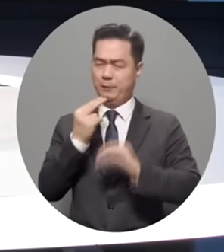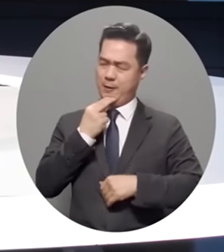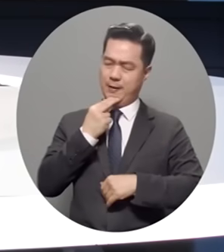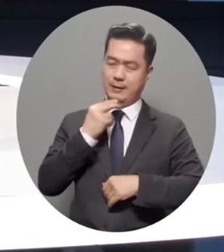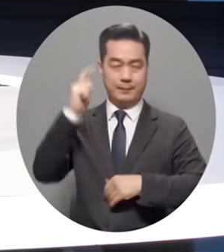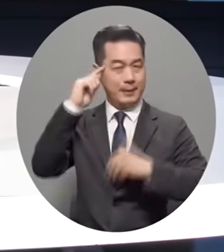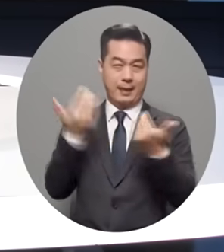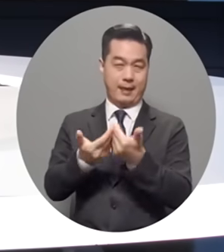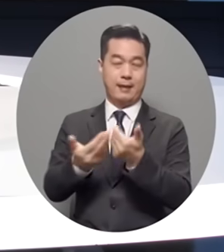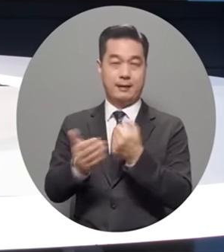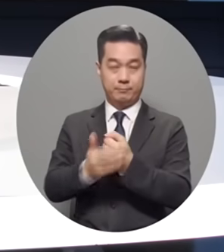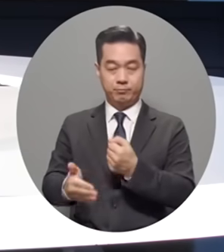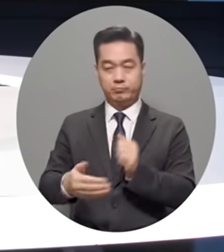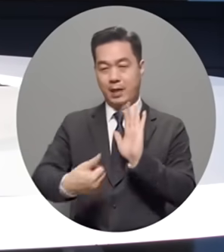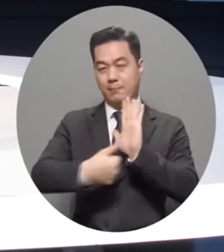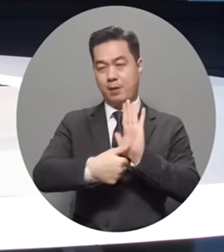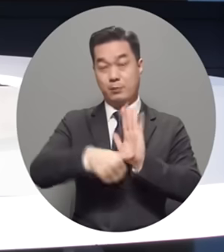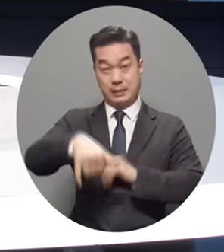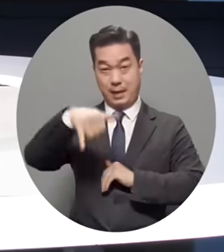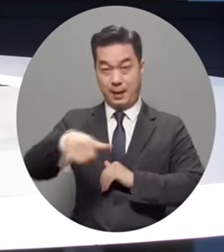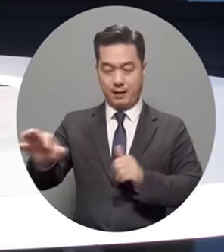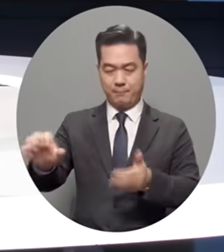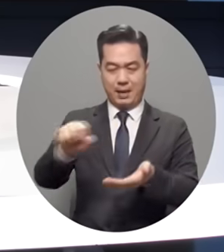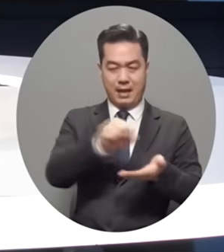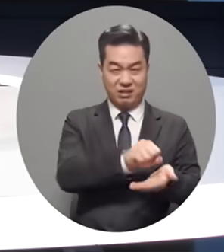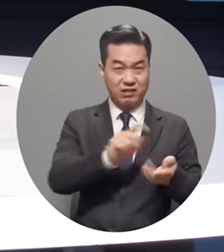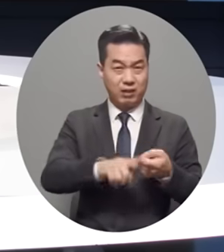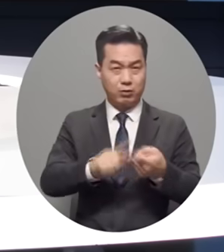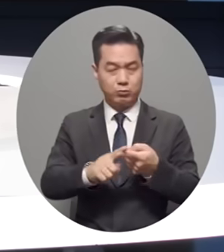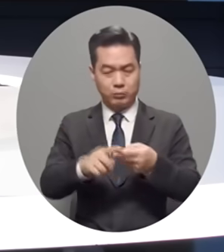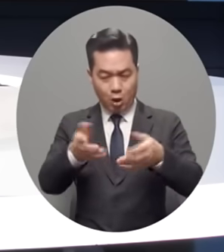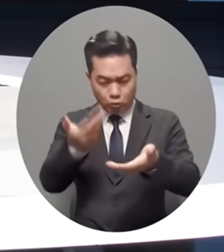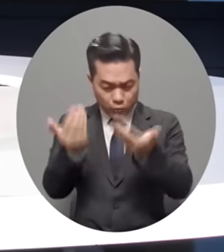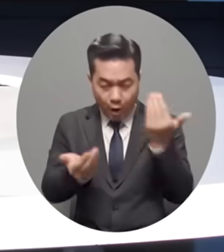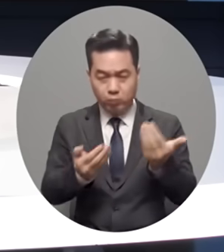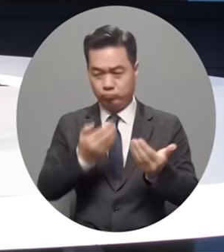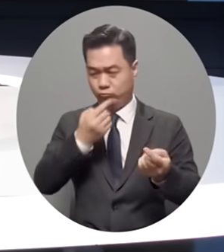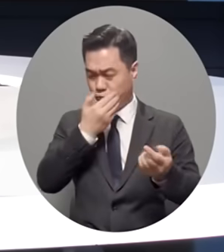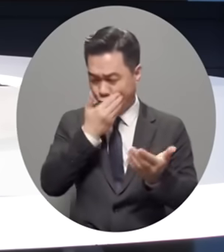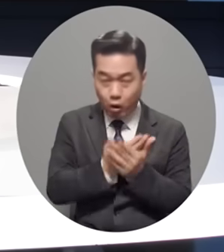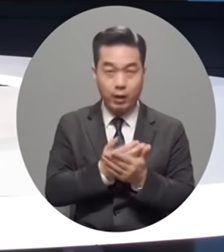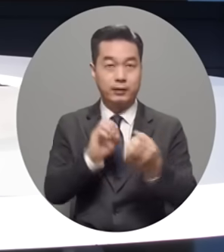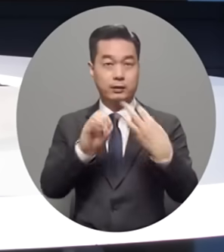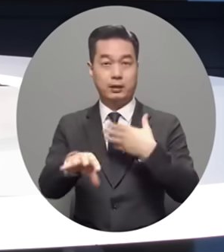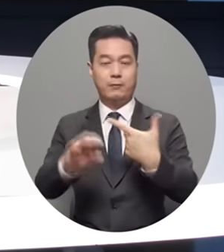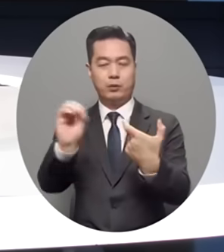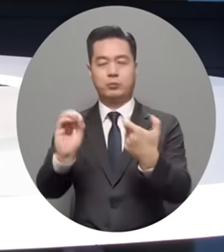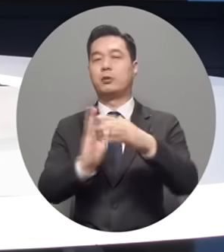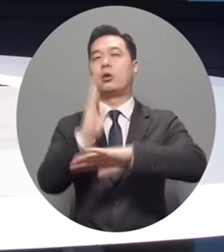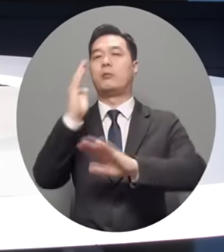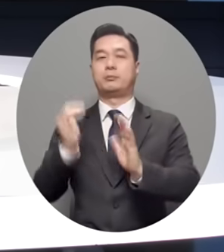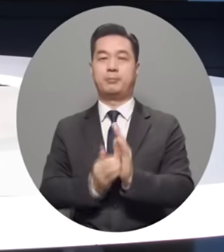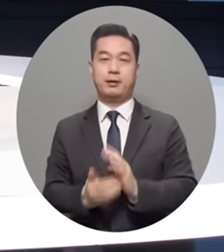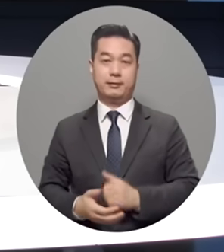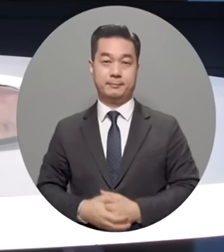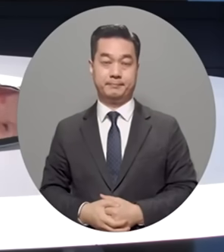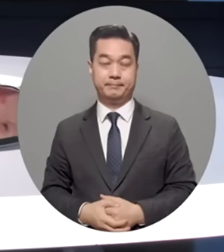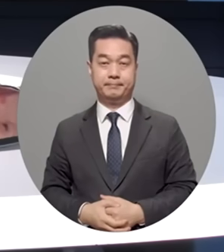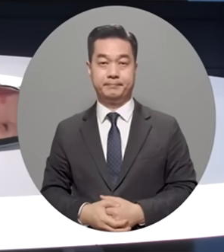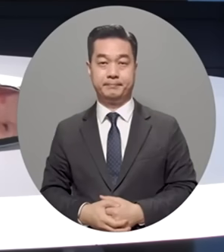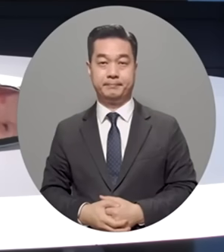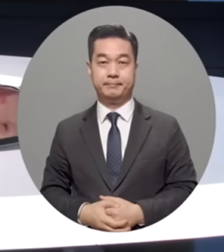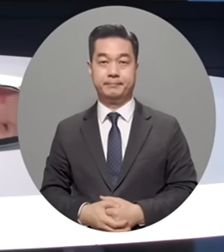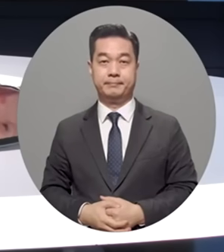여사의 명품 가방 수수 의혹에 대해 규명이 중요하다는 응답이 모두 60%를 넘었습니다. 먼저 이용주